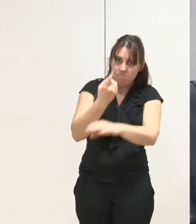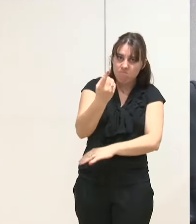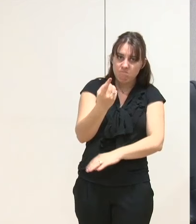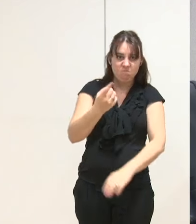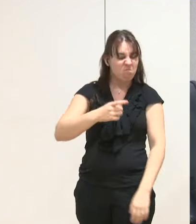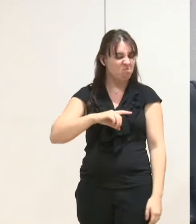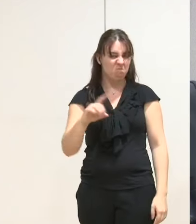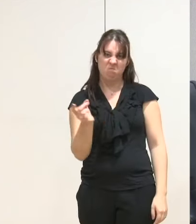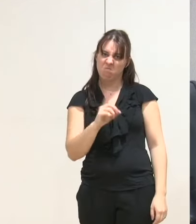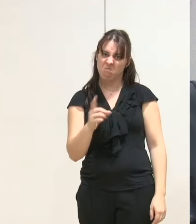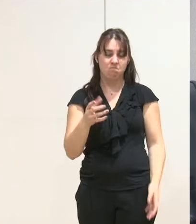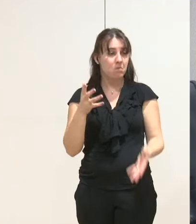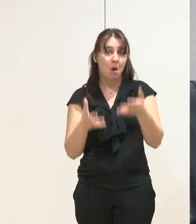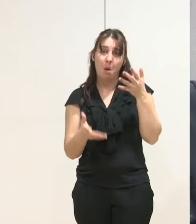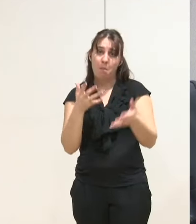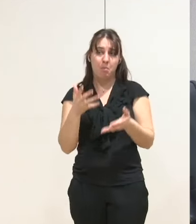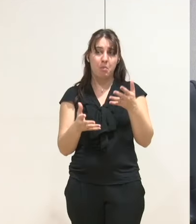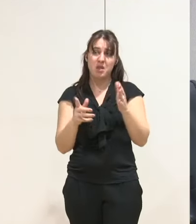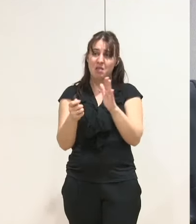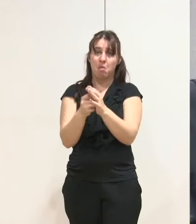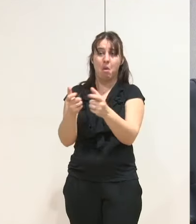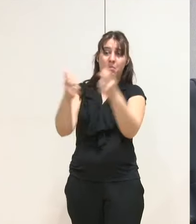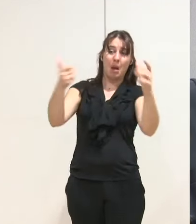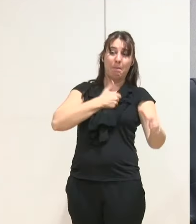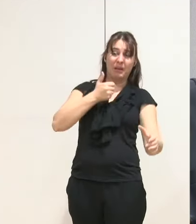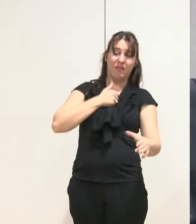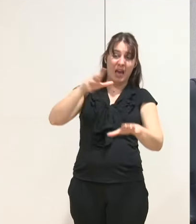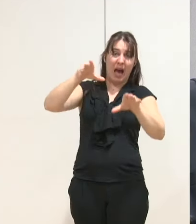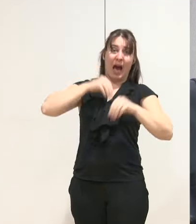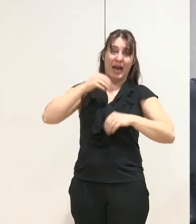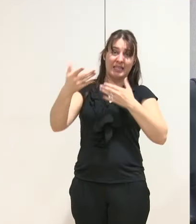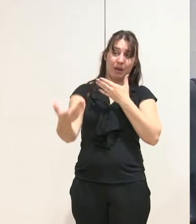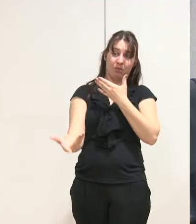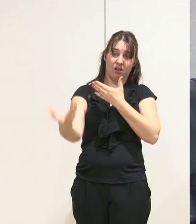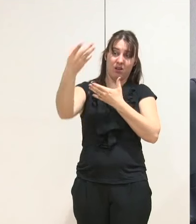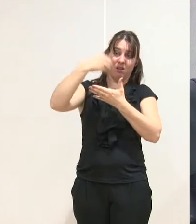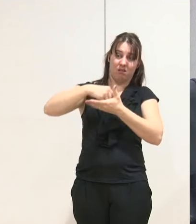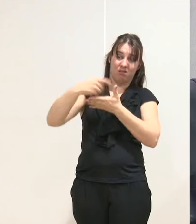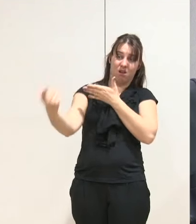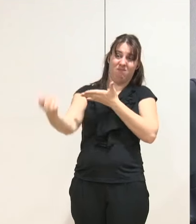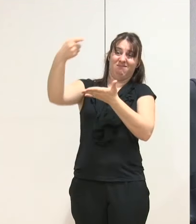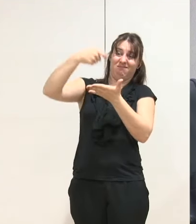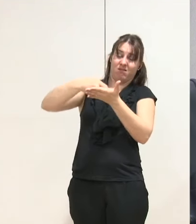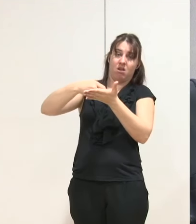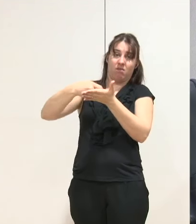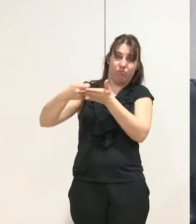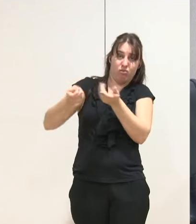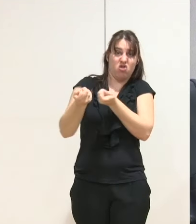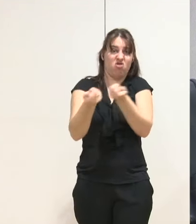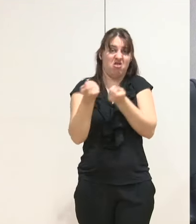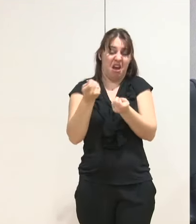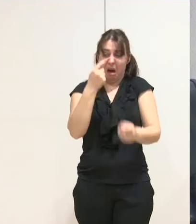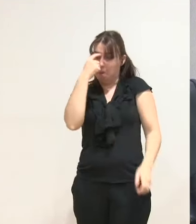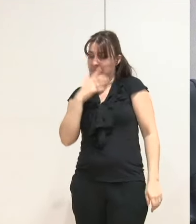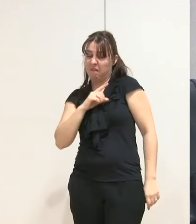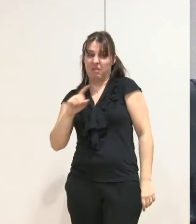que peut-être un acteur privé veuille bien reprendre la gestion de cet équipement parce que